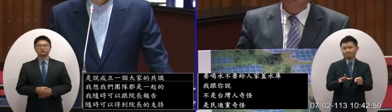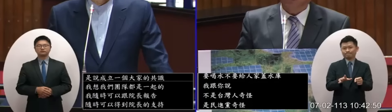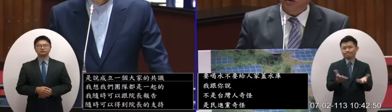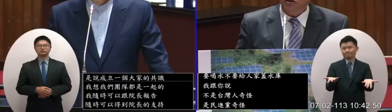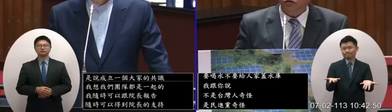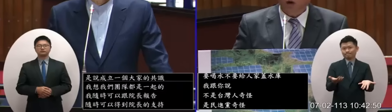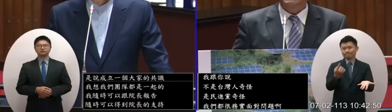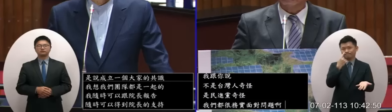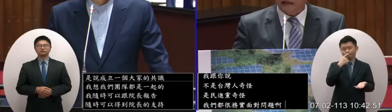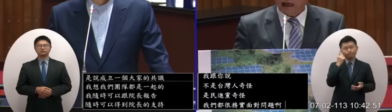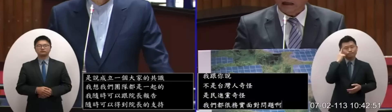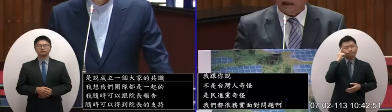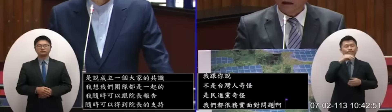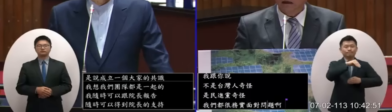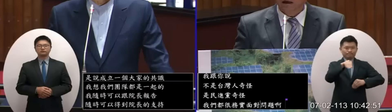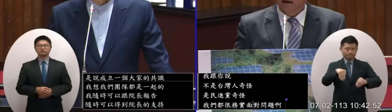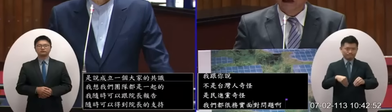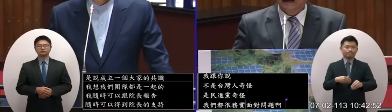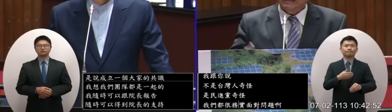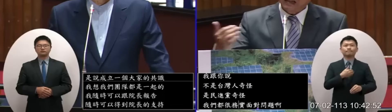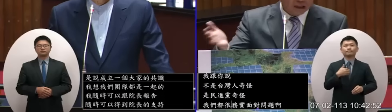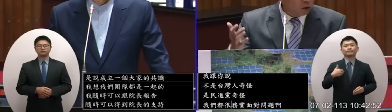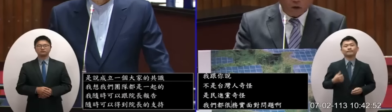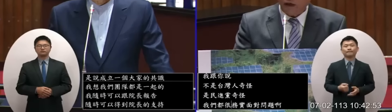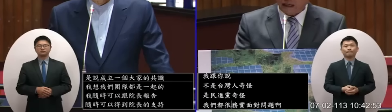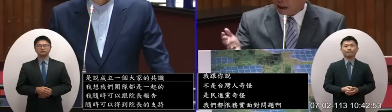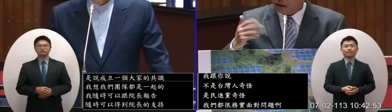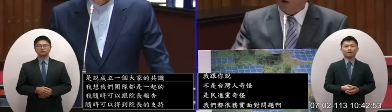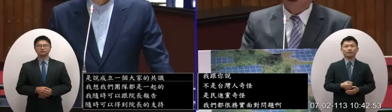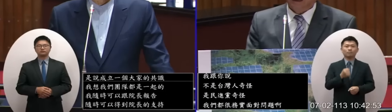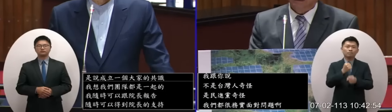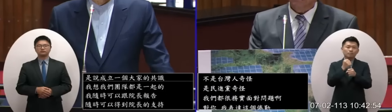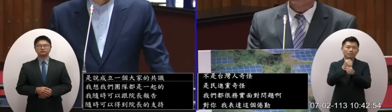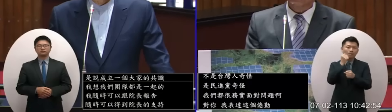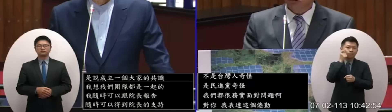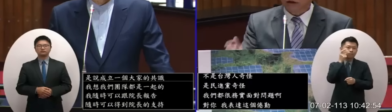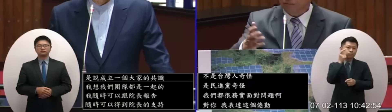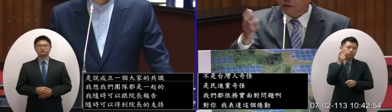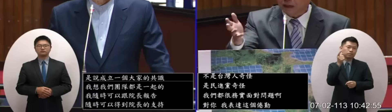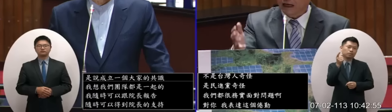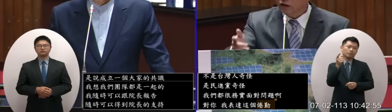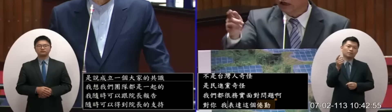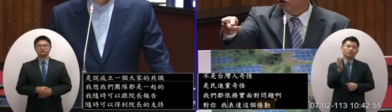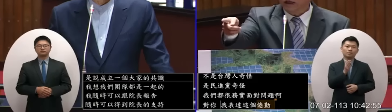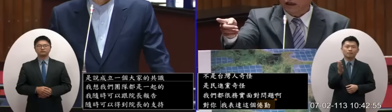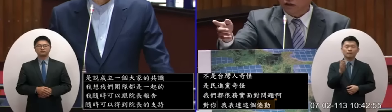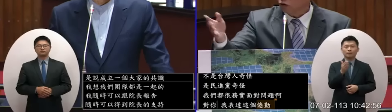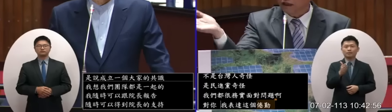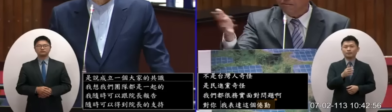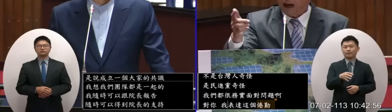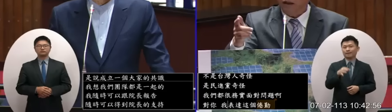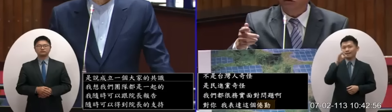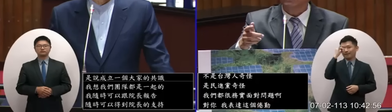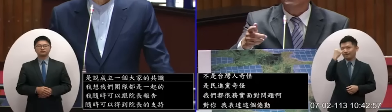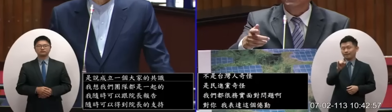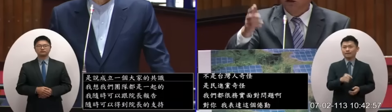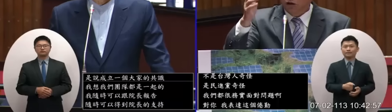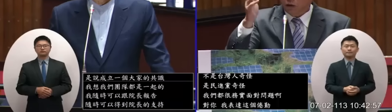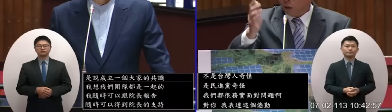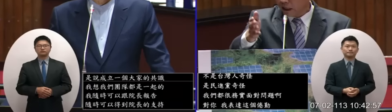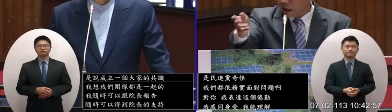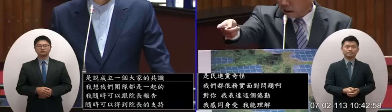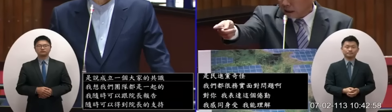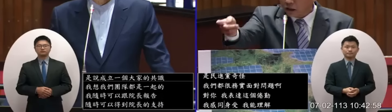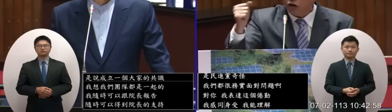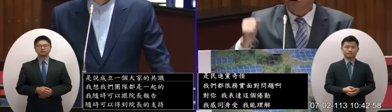是感同身受，我会当理解。但个话会尔歹看，你阵若表达了这个内阁足紧的帮了，因为